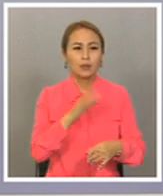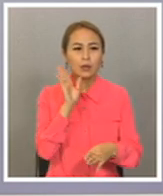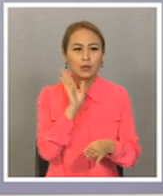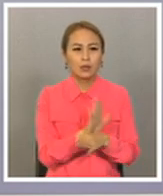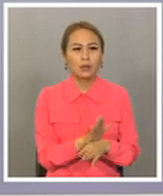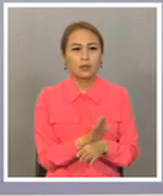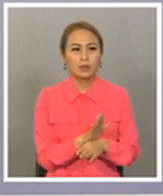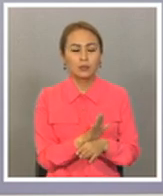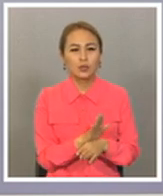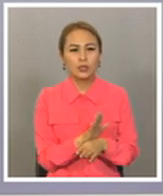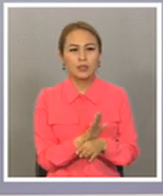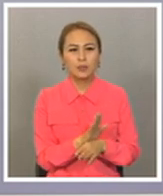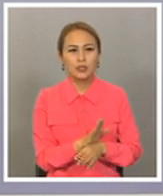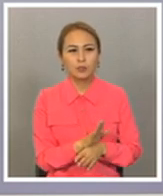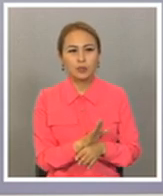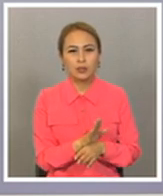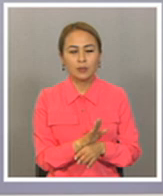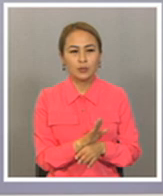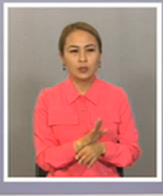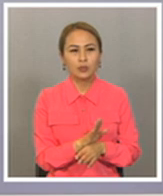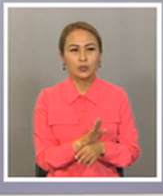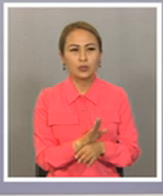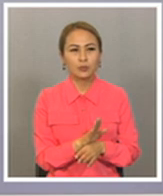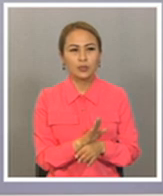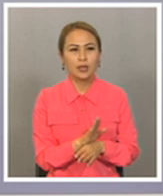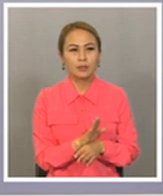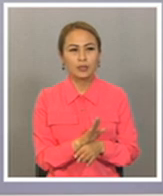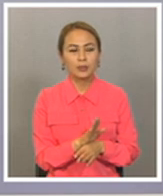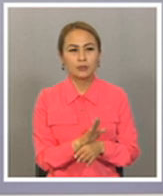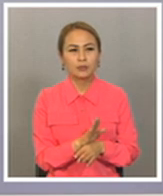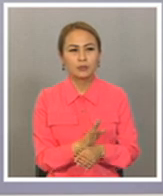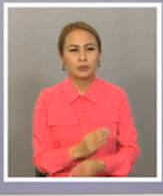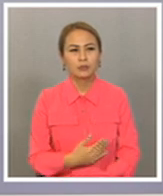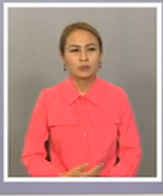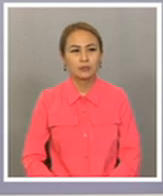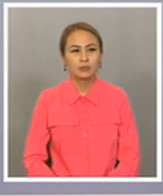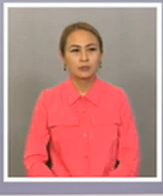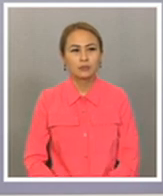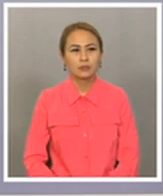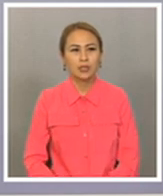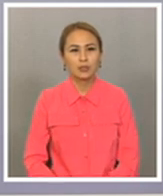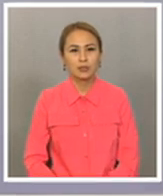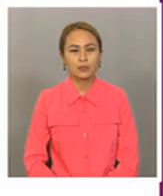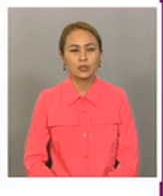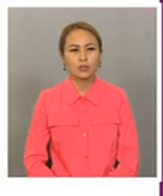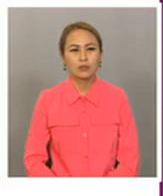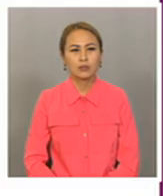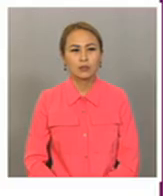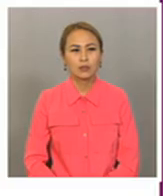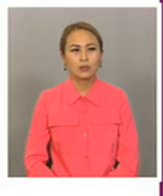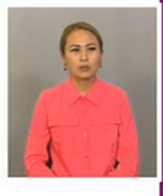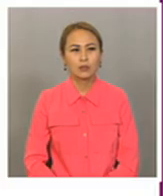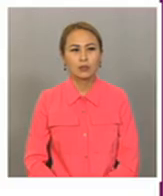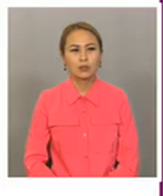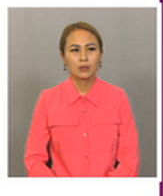бірге орындап көрейік. Ендеше, есімдіктерді сәйкестендіріңіз.